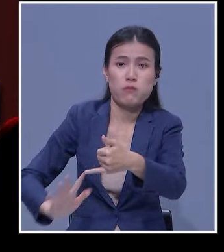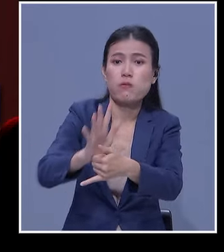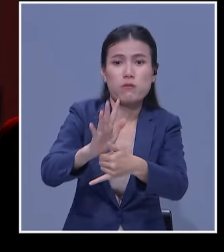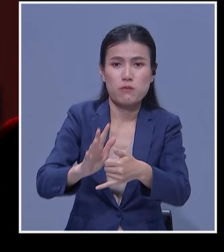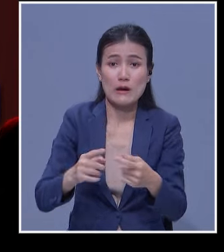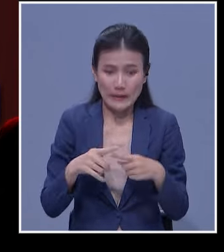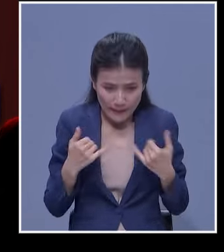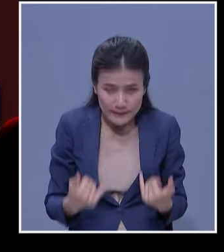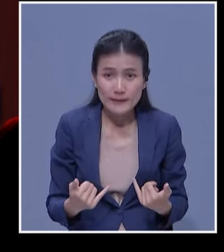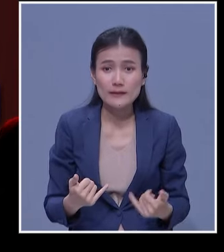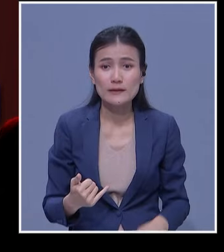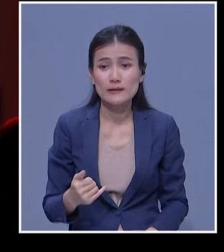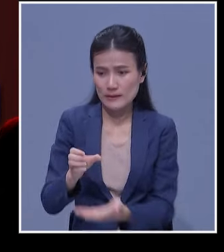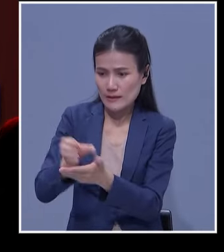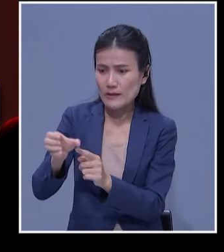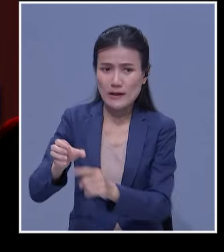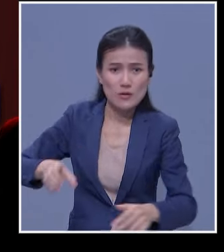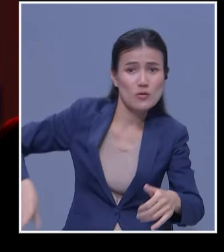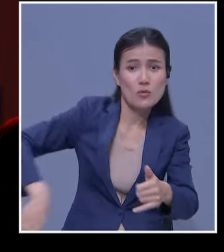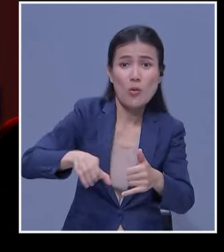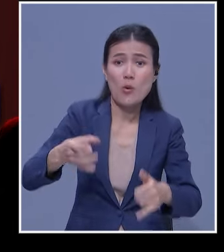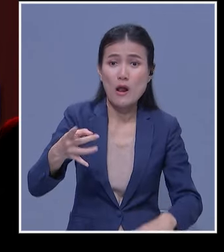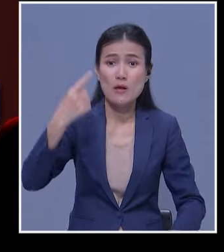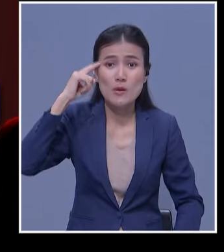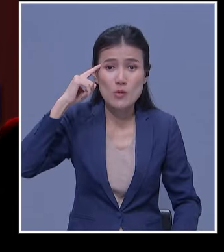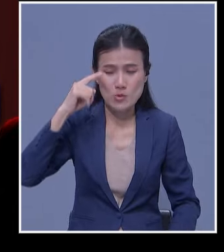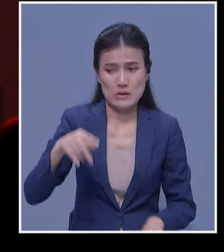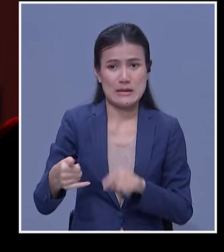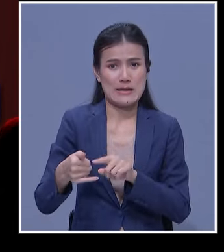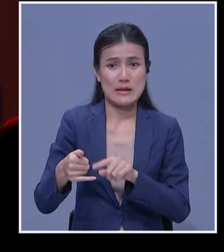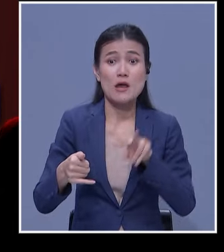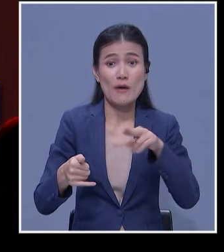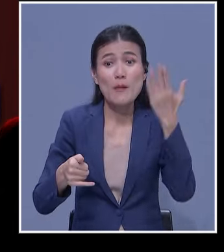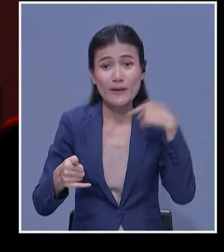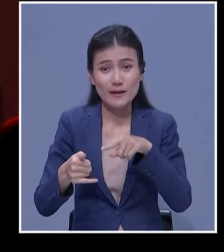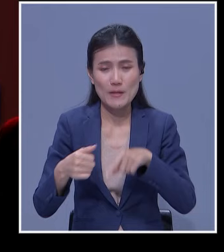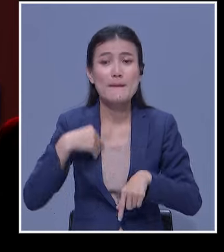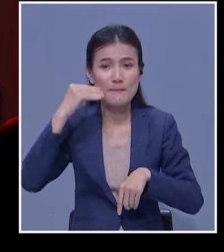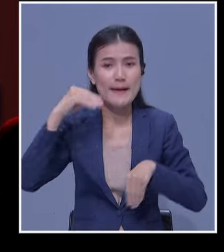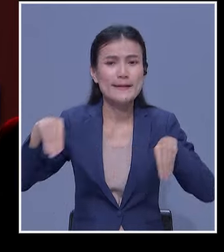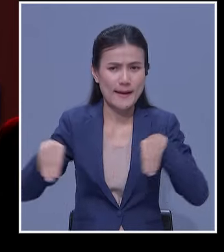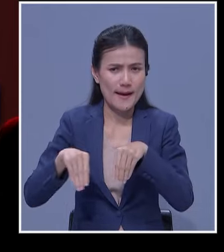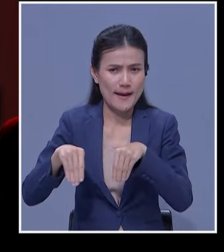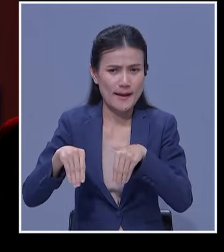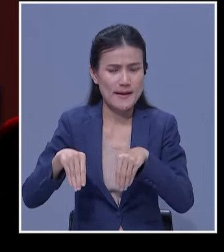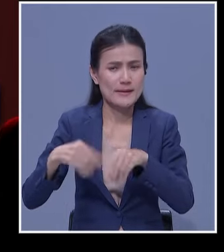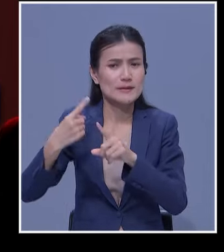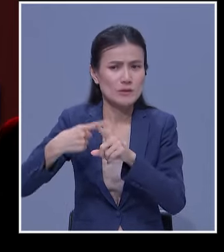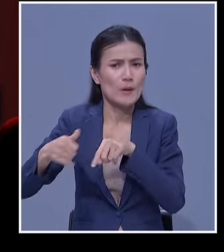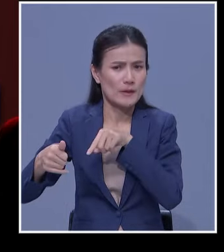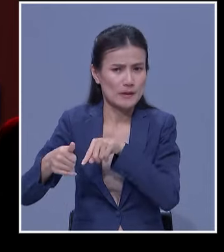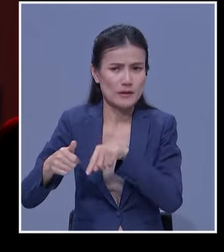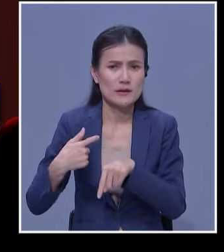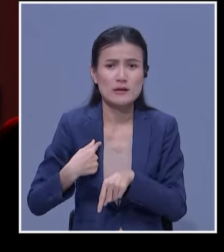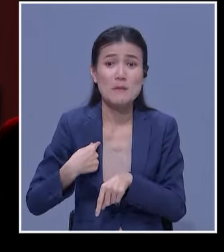เอาอะไรมาราดใส่ลูกชายอดีตแฟนลูกชายเนี่ยเขาเช่าบ้านอยู่ข้างๆกันเขาทำลายข้าวของที่บ้านเนี่ยมาหล